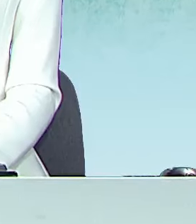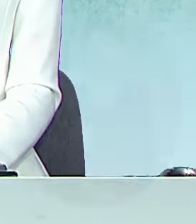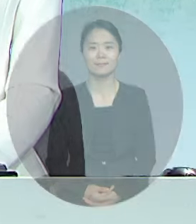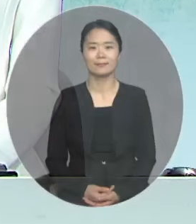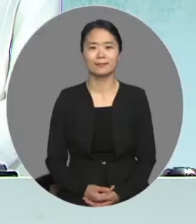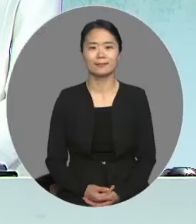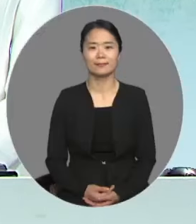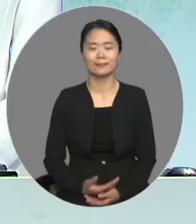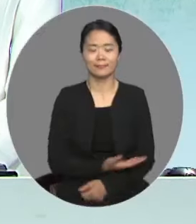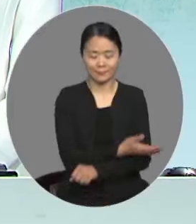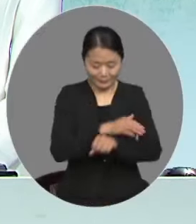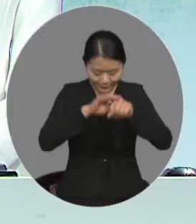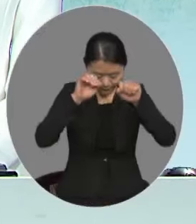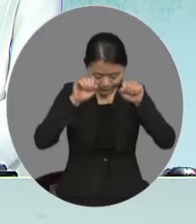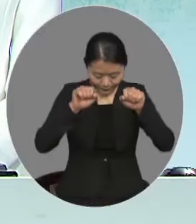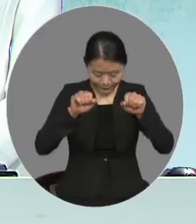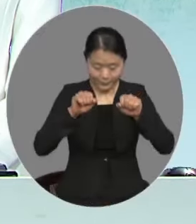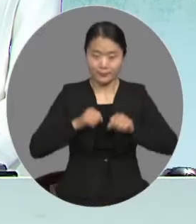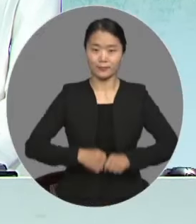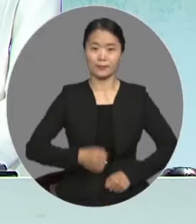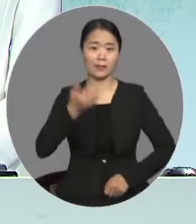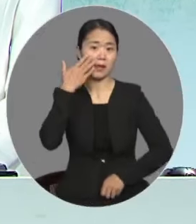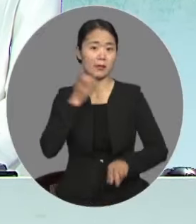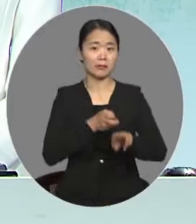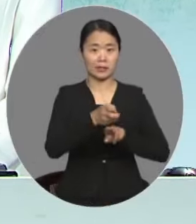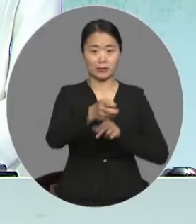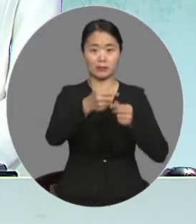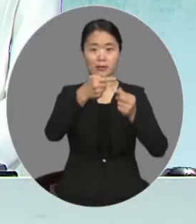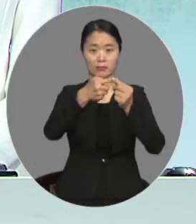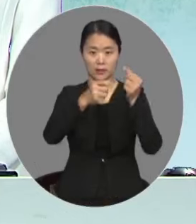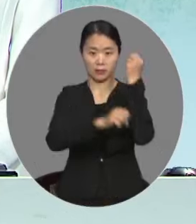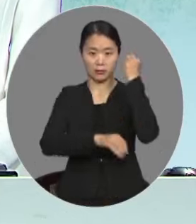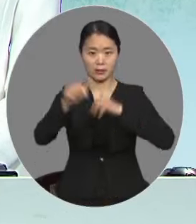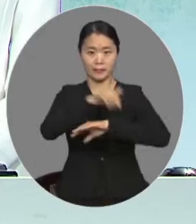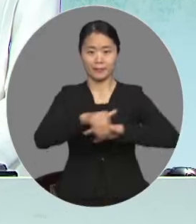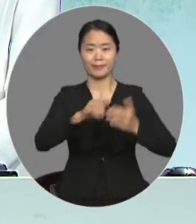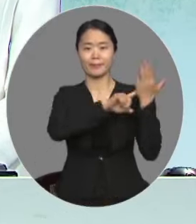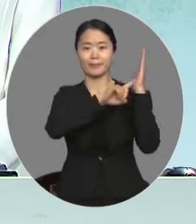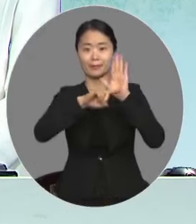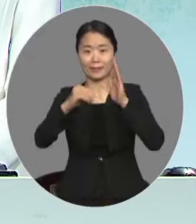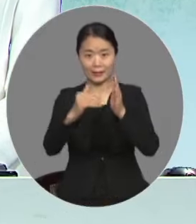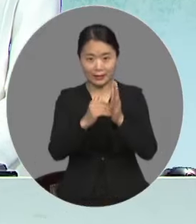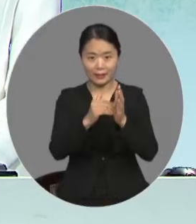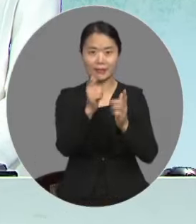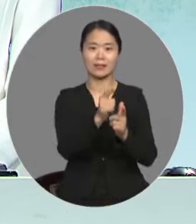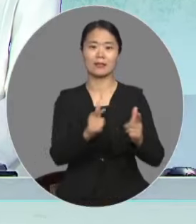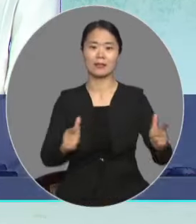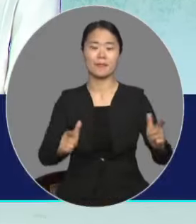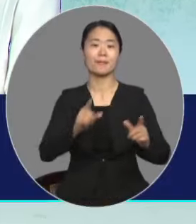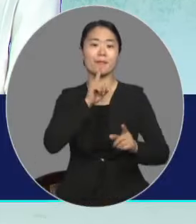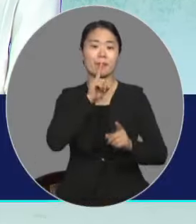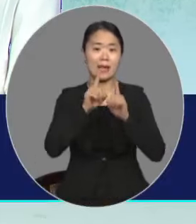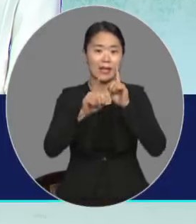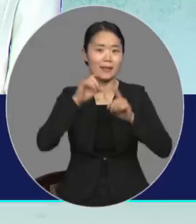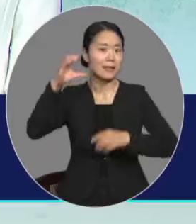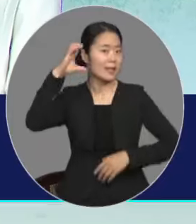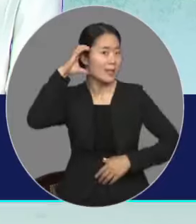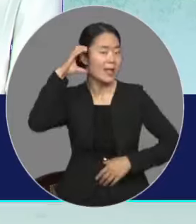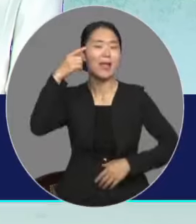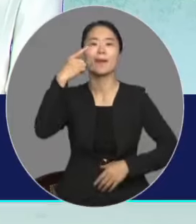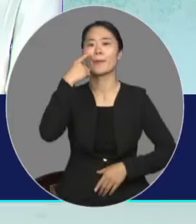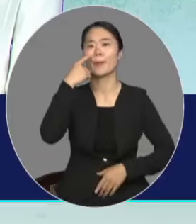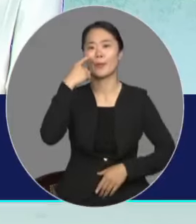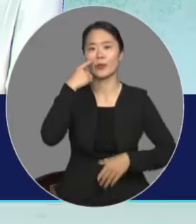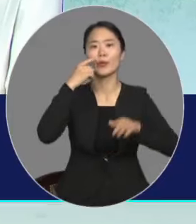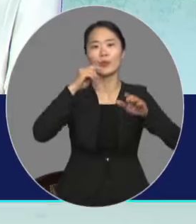여러분 안녕하십니까? 울산 도시철도 1호선의 기본 계획을 발표하고 다양한 의견을 듣는 주민공청회가